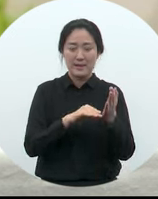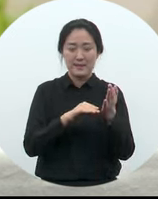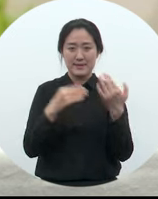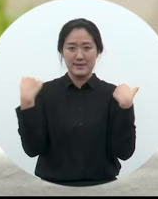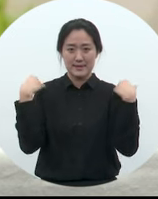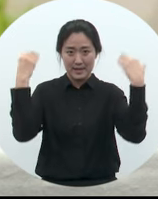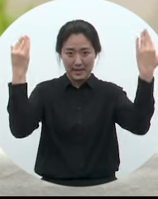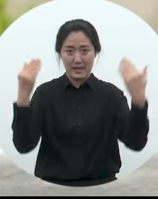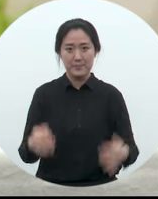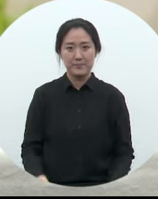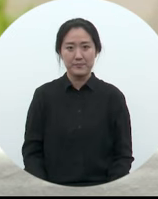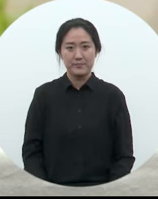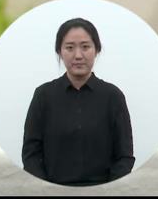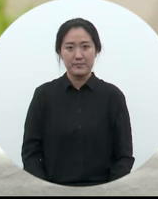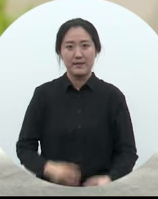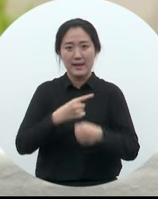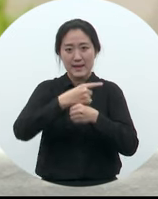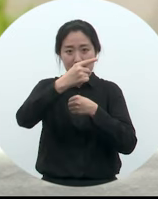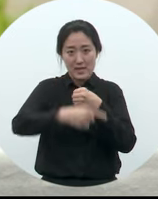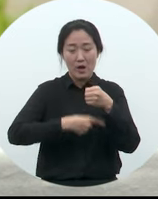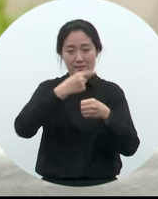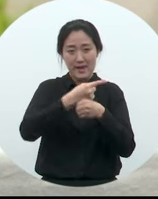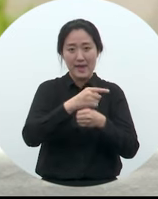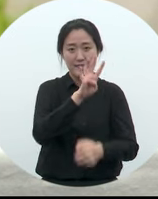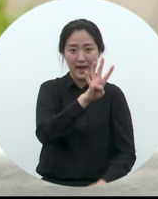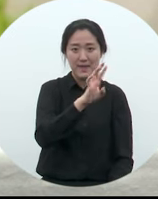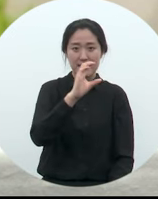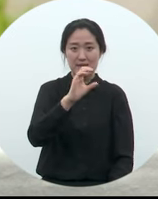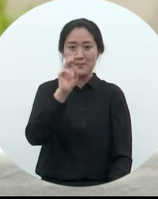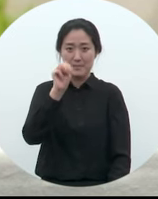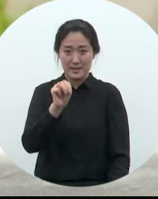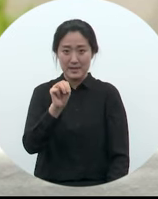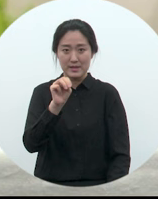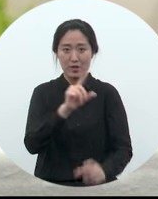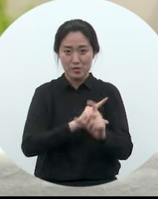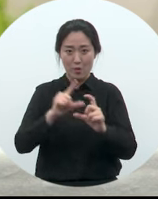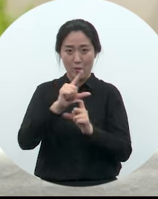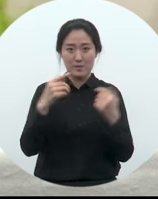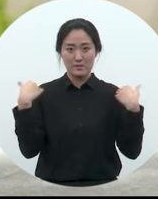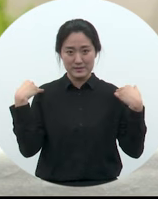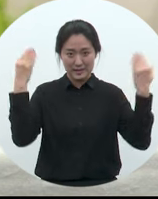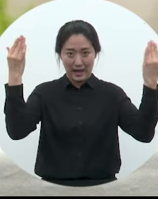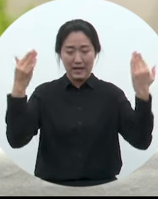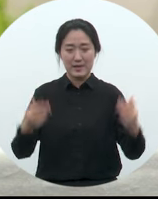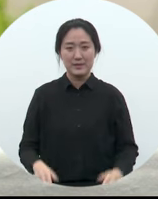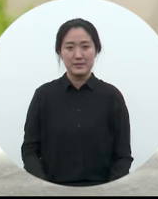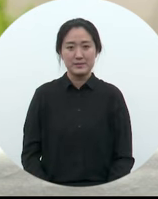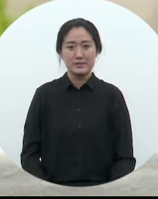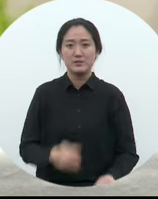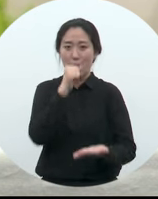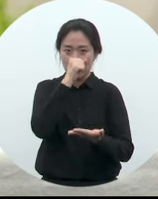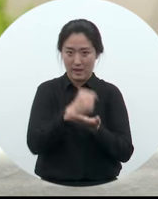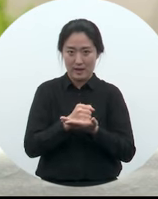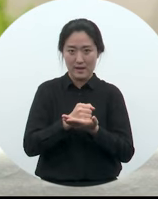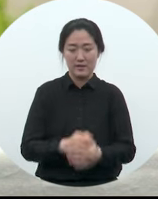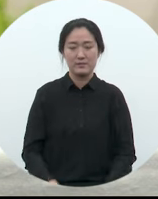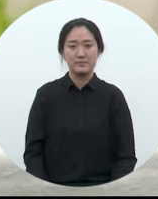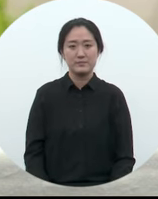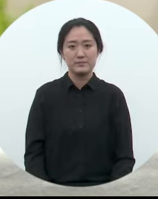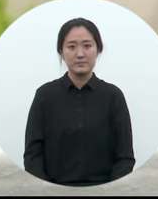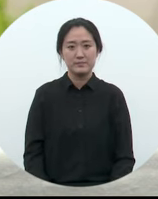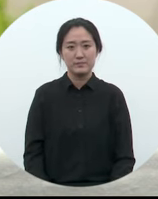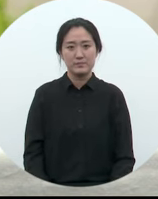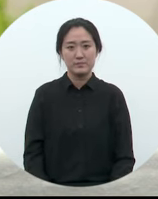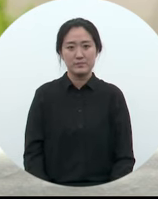자라는 경우입니다. 성장에는 단계가 있는데 적어도 1년에 4cm 이상 커야 되는 것이 정상입니다.